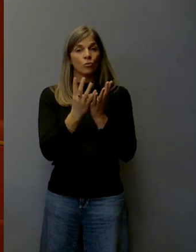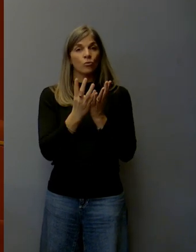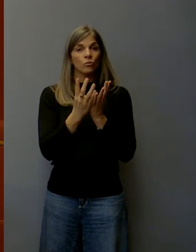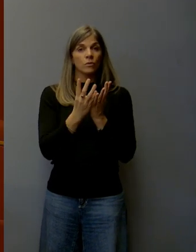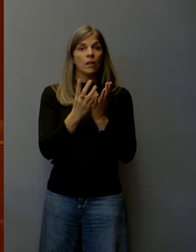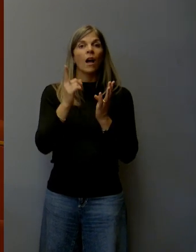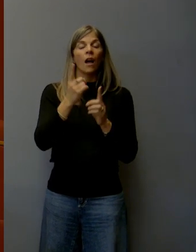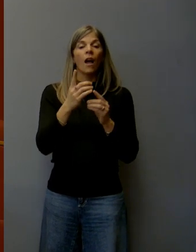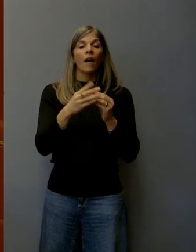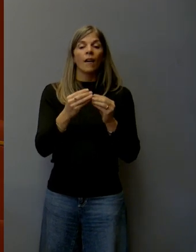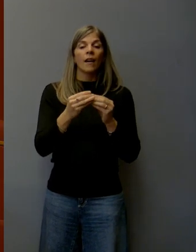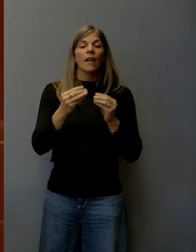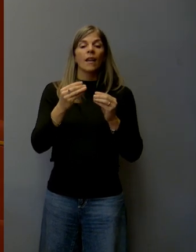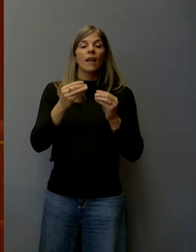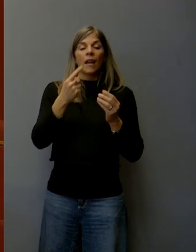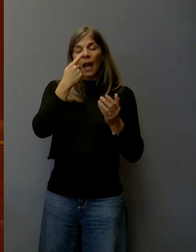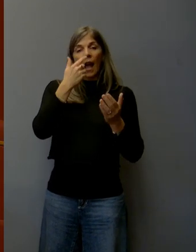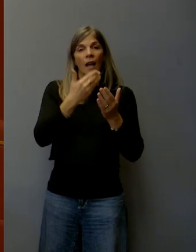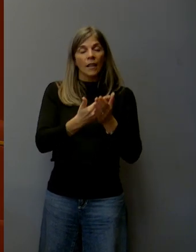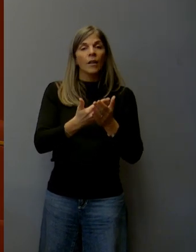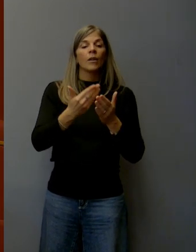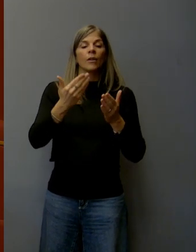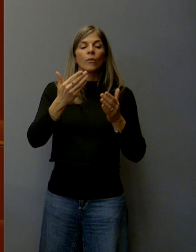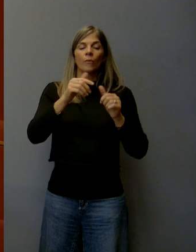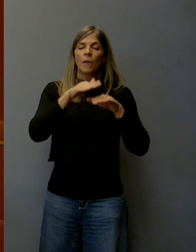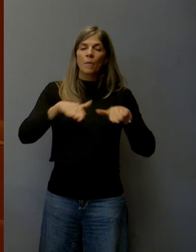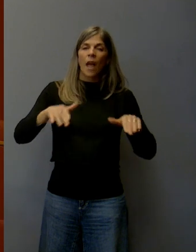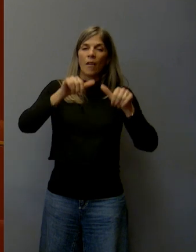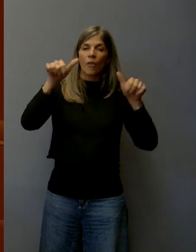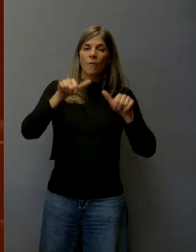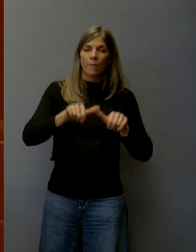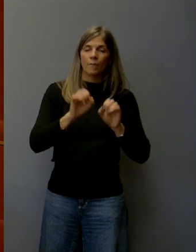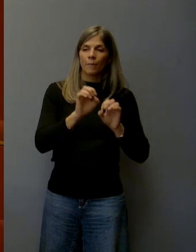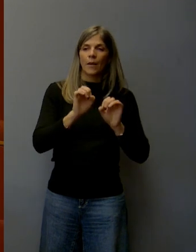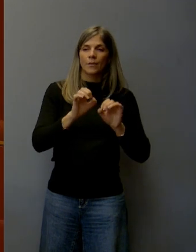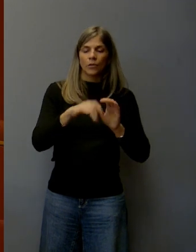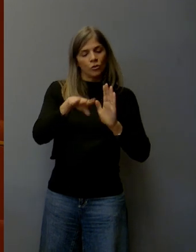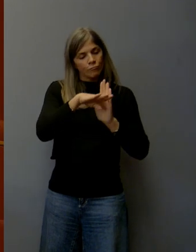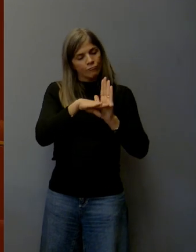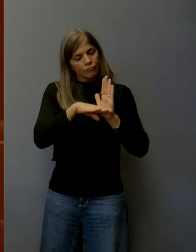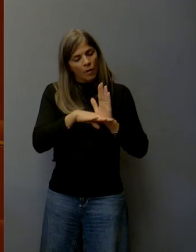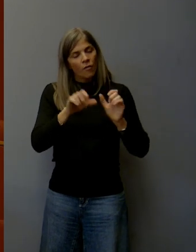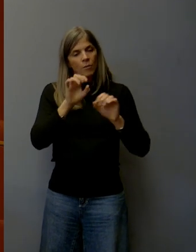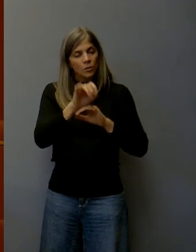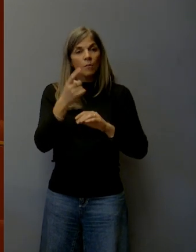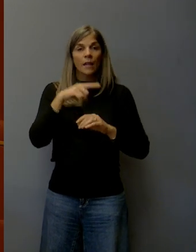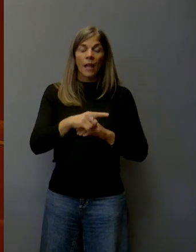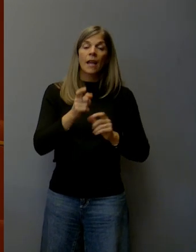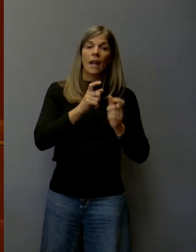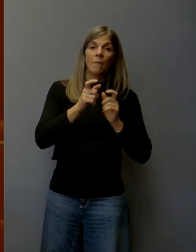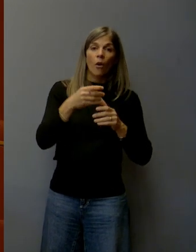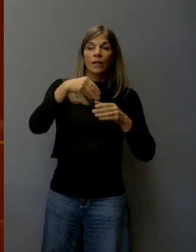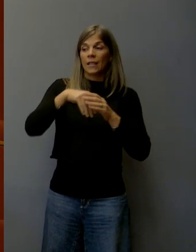adeguati piani di formazione del personale dipendente del comune di Genova e delle società partecipate affinché sia nei rapporti interni di lavoro